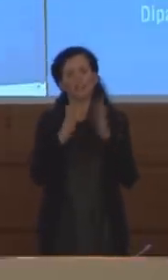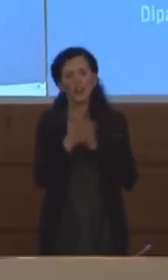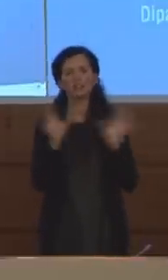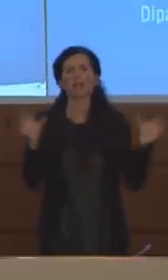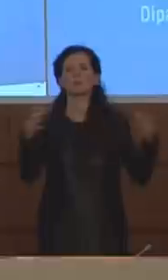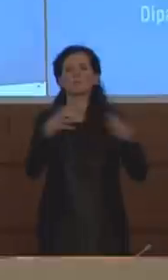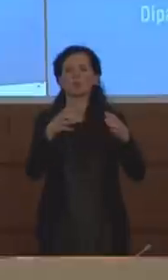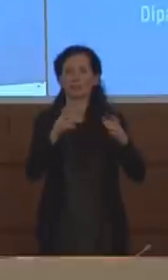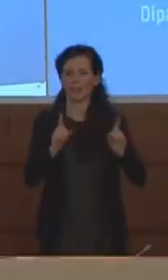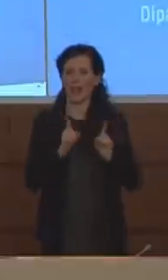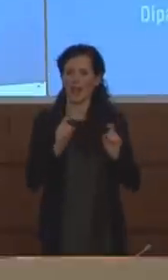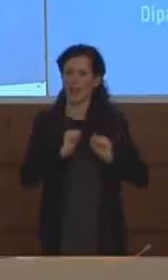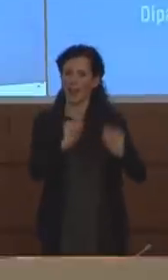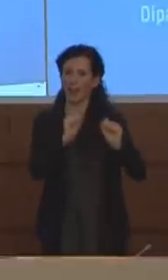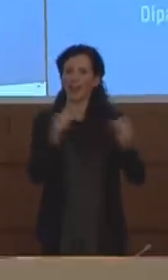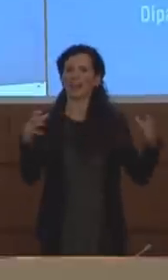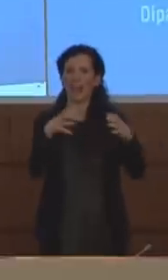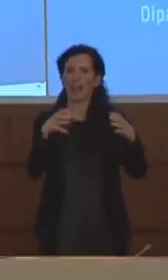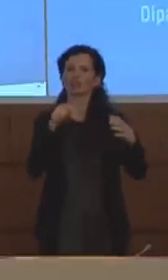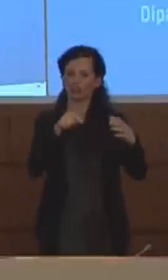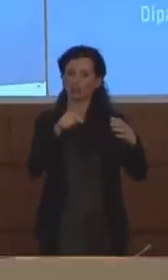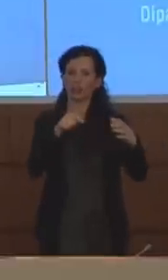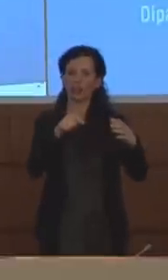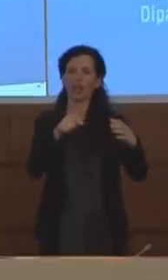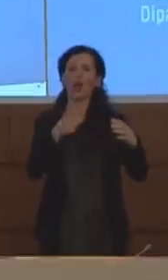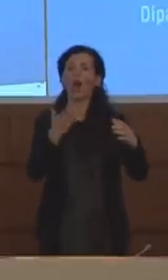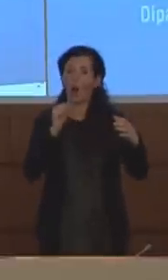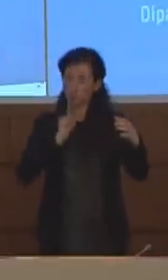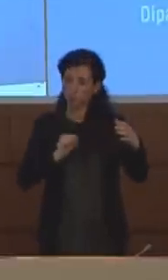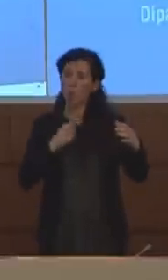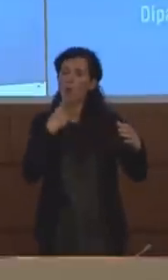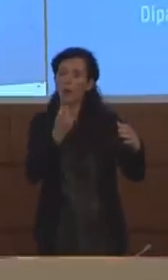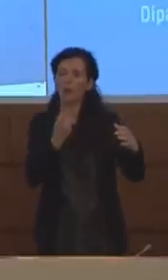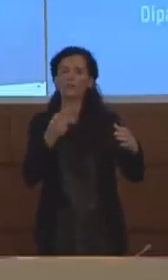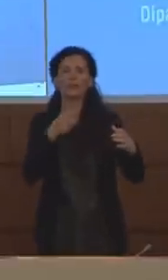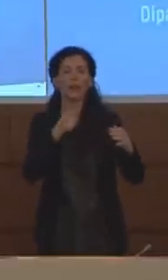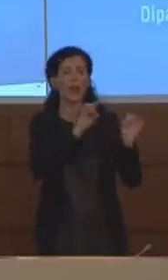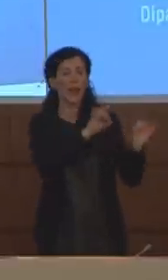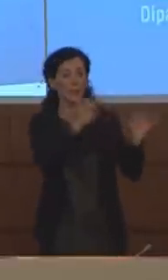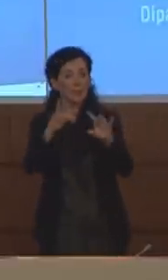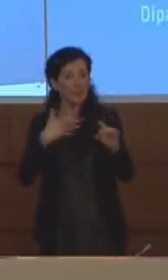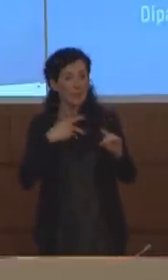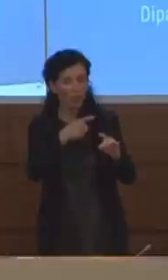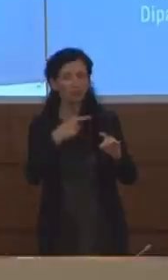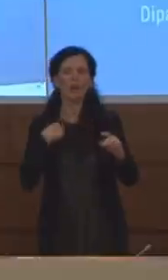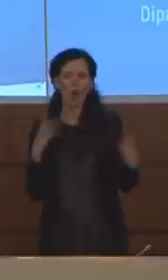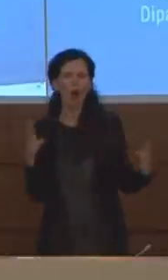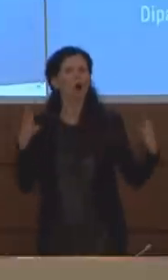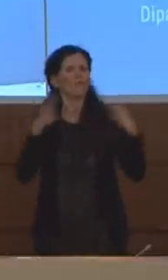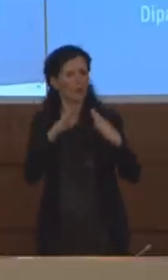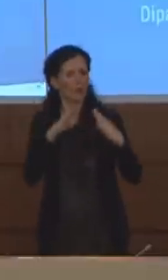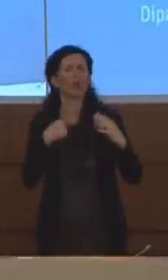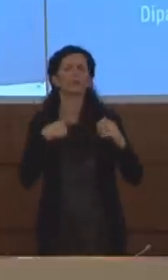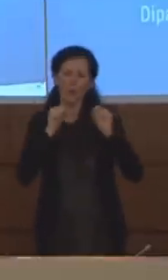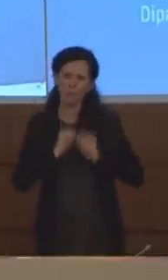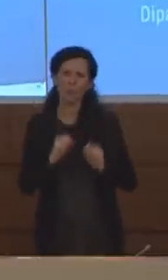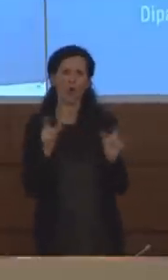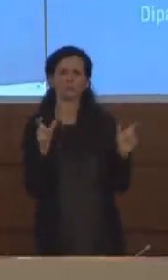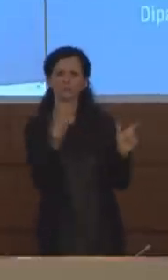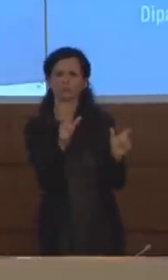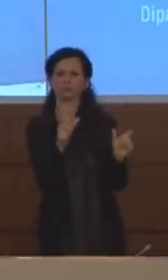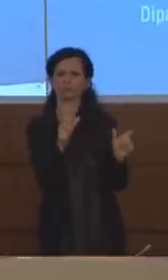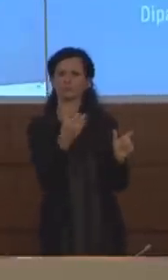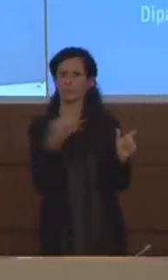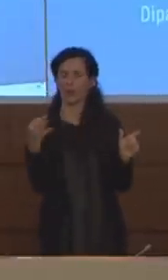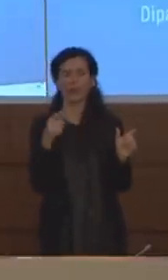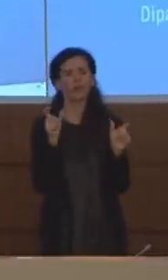gregge che l'unico strumento che poi ci consentirà di dire affrontiamo questa epidemia e la con teniamo in maniera sistematica in tutte